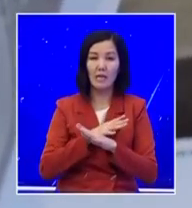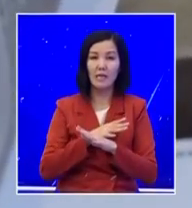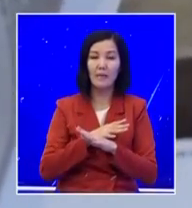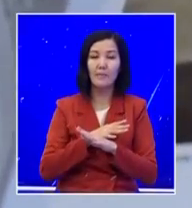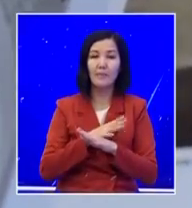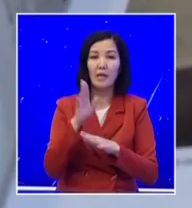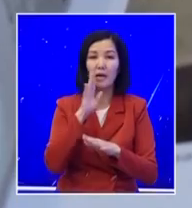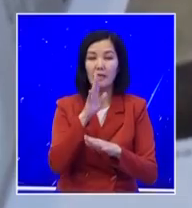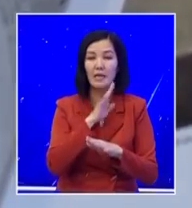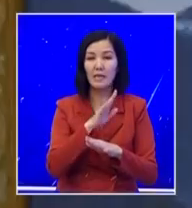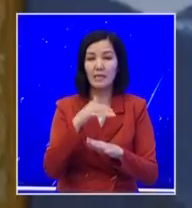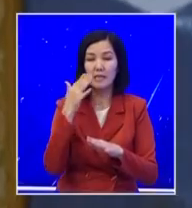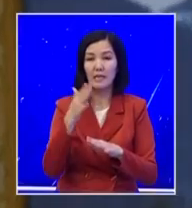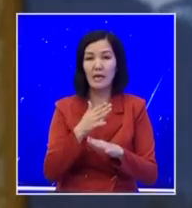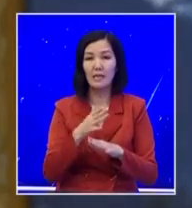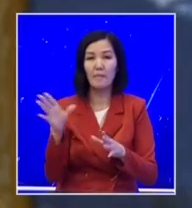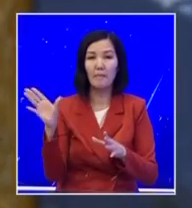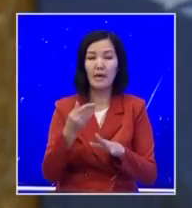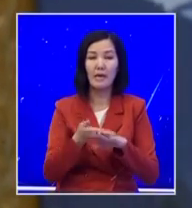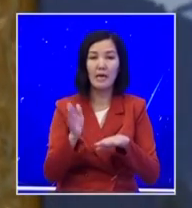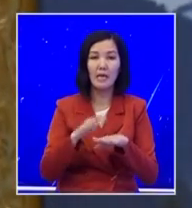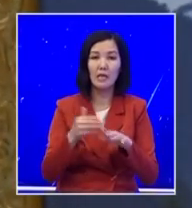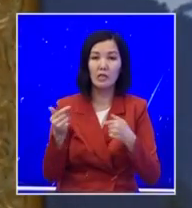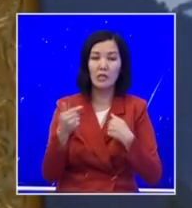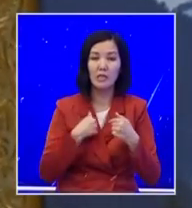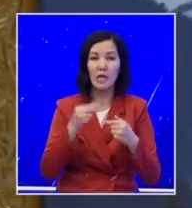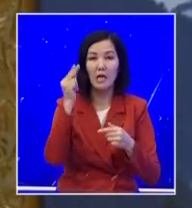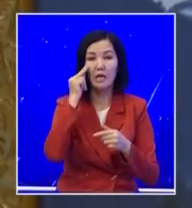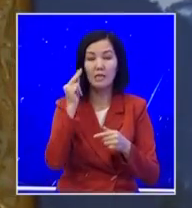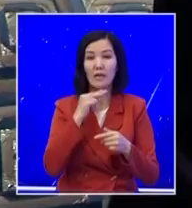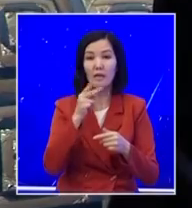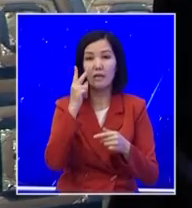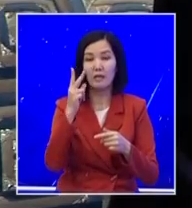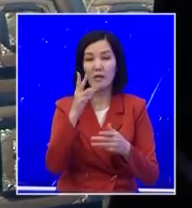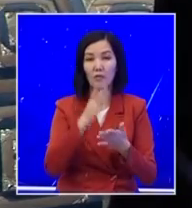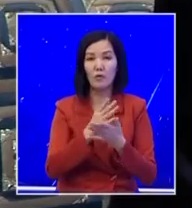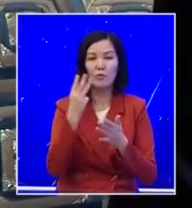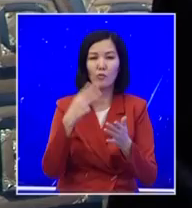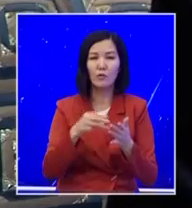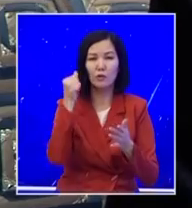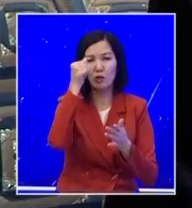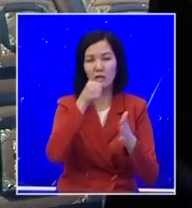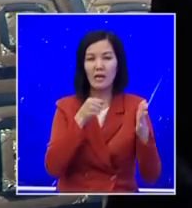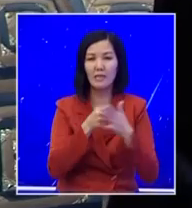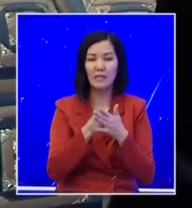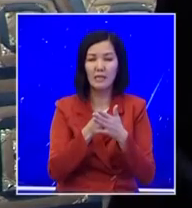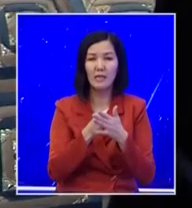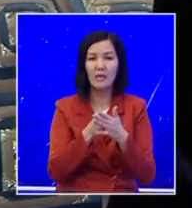жылдарды жеңіл өткереді. Тек барлық қиыншылықты Қытайға өткен соң кешеді. Сол 30 жылға дейін